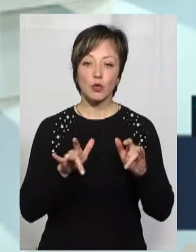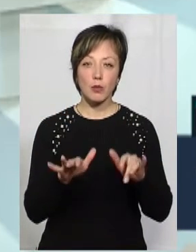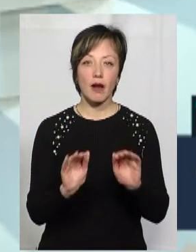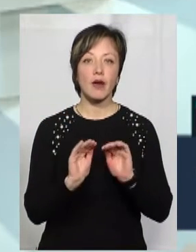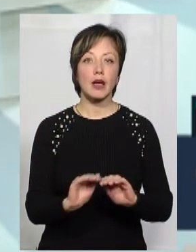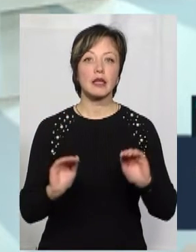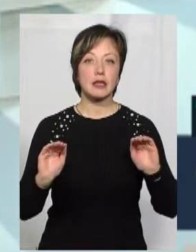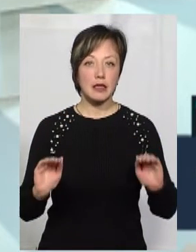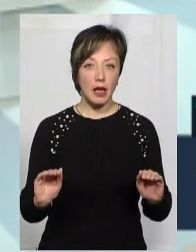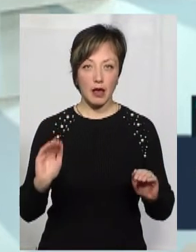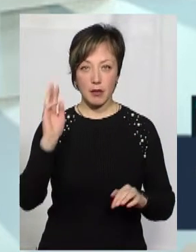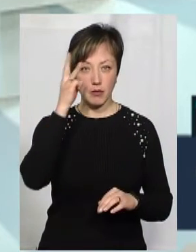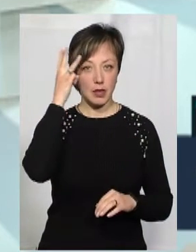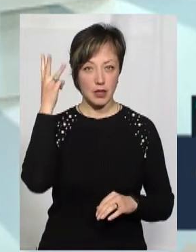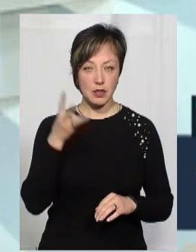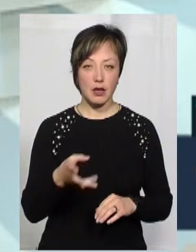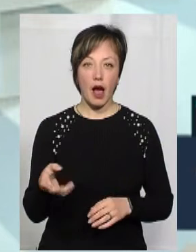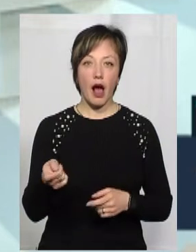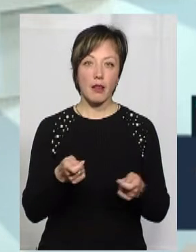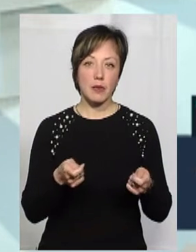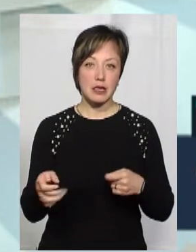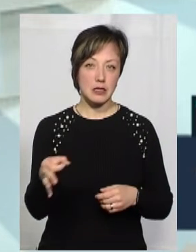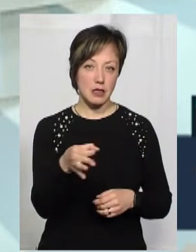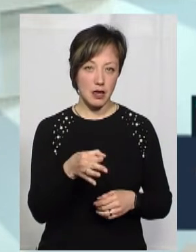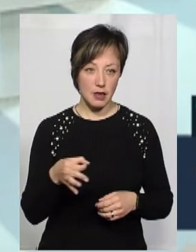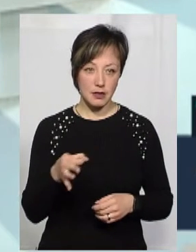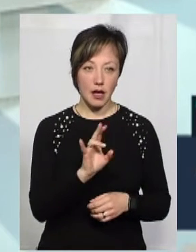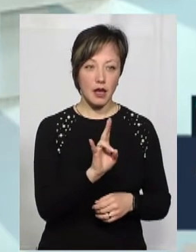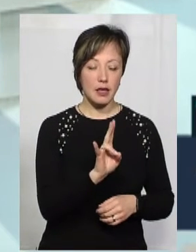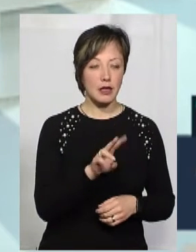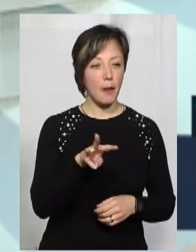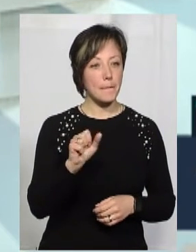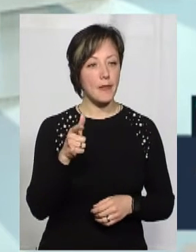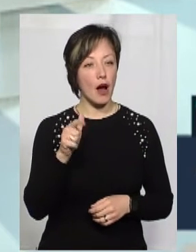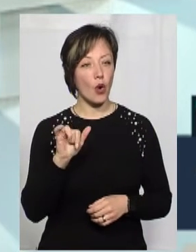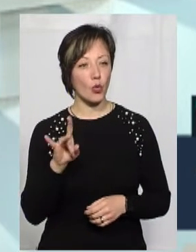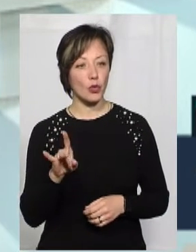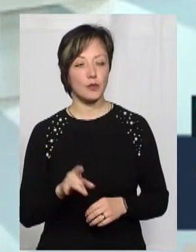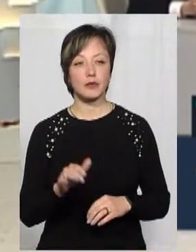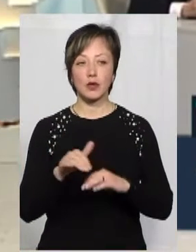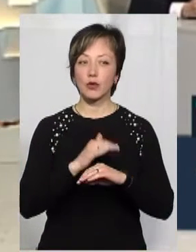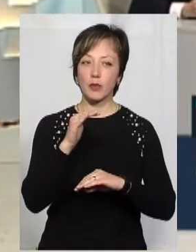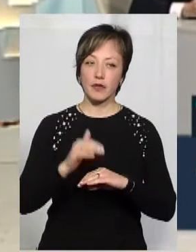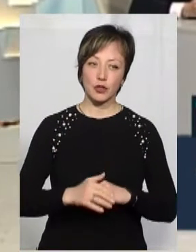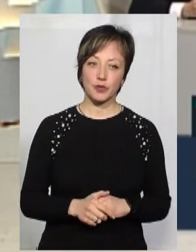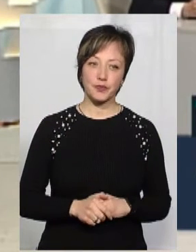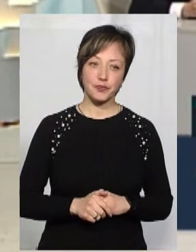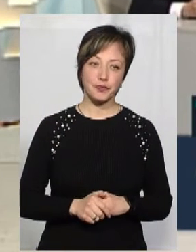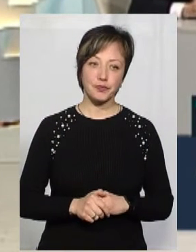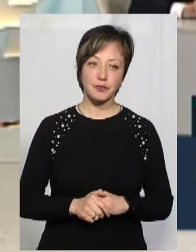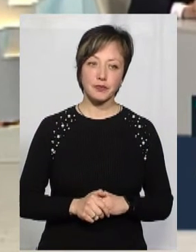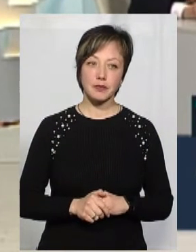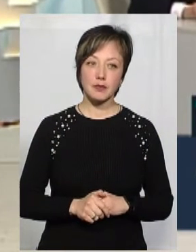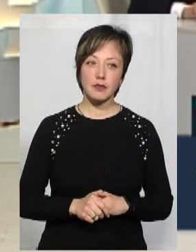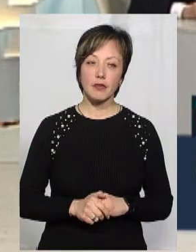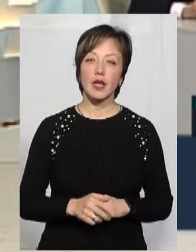дітей Хмельницької обласної державної адміністрації Ніною Магур. Вітаю. Добрий вечір. Вітаю вас, пані Ніно.